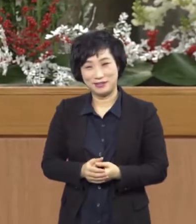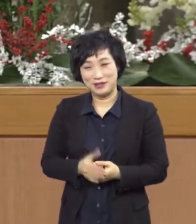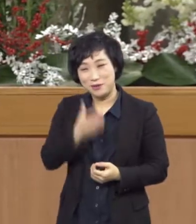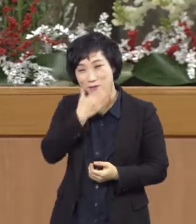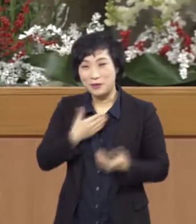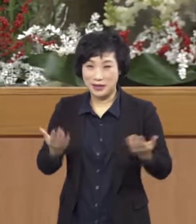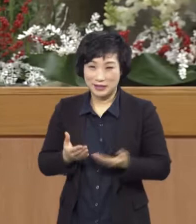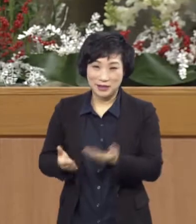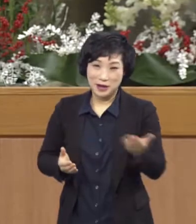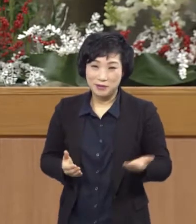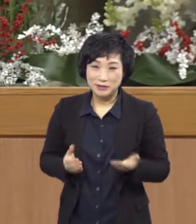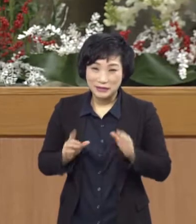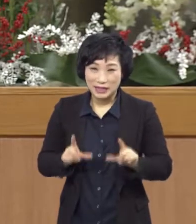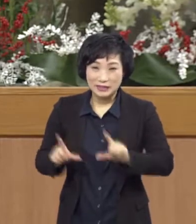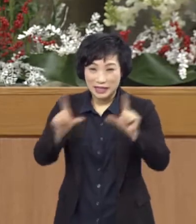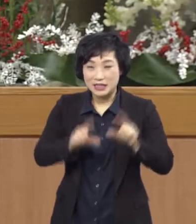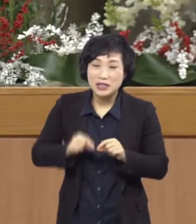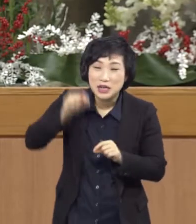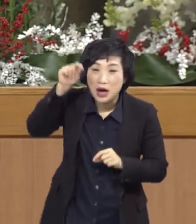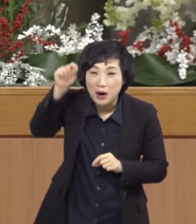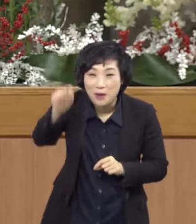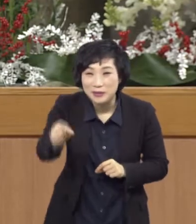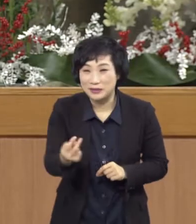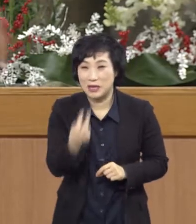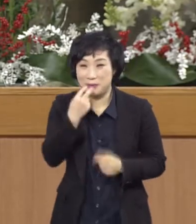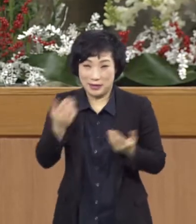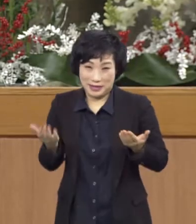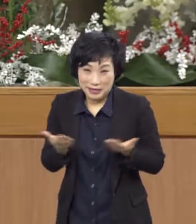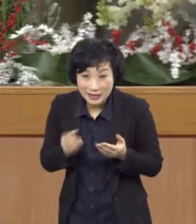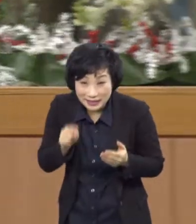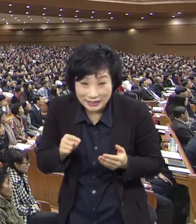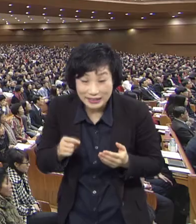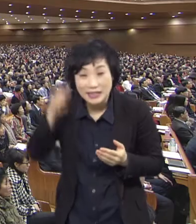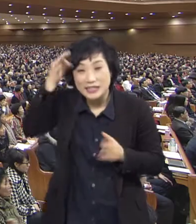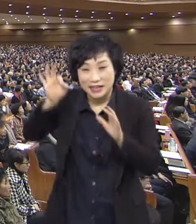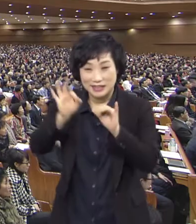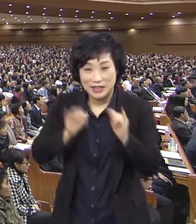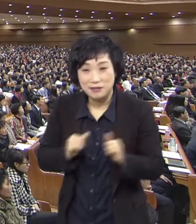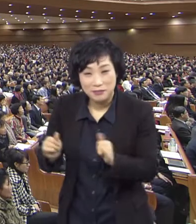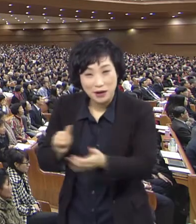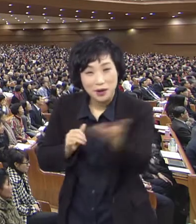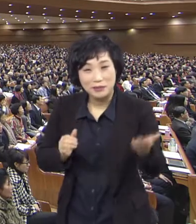일이요, 영원히 사는 생명의 일이라고 인정하시면 아멘합시다.